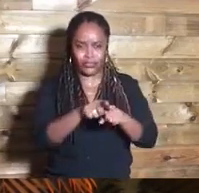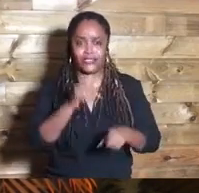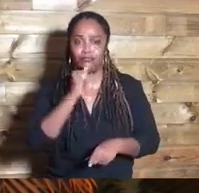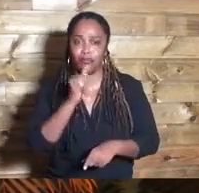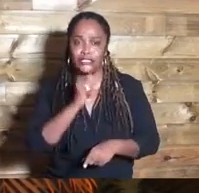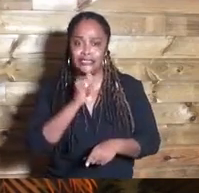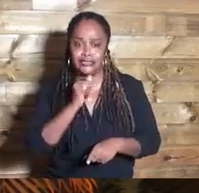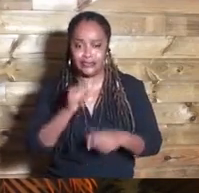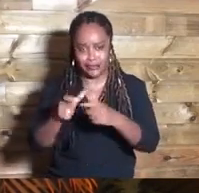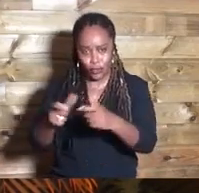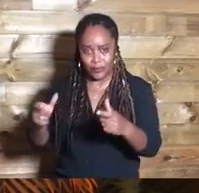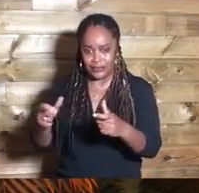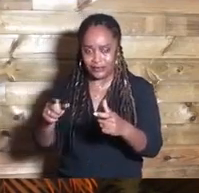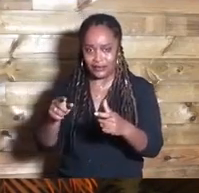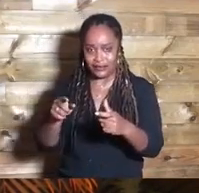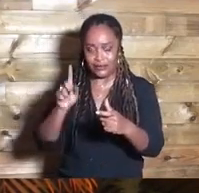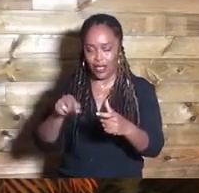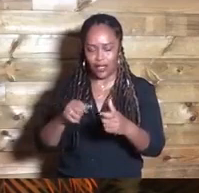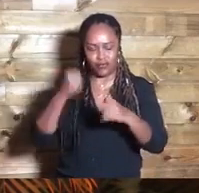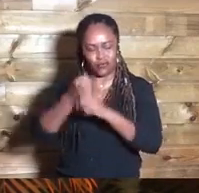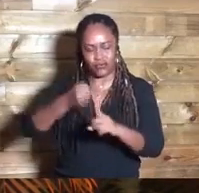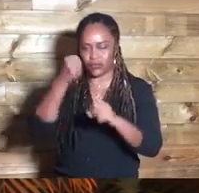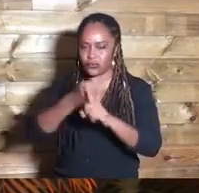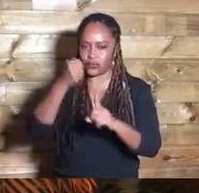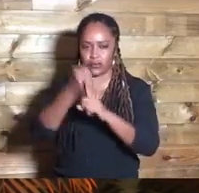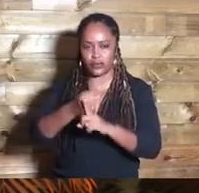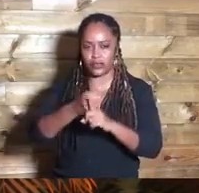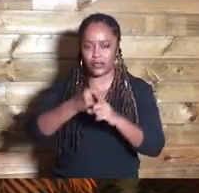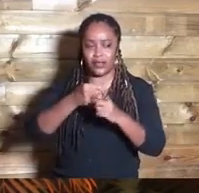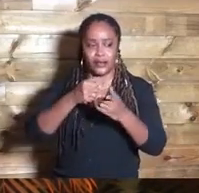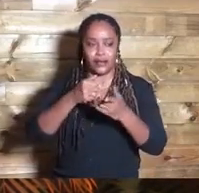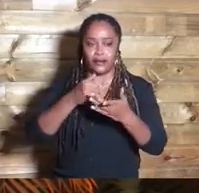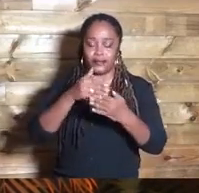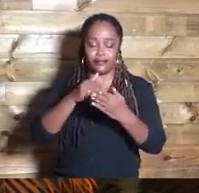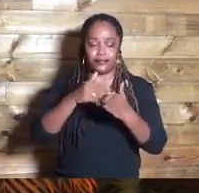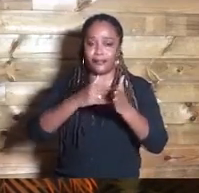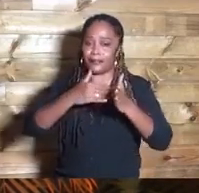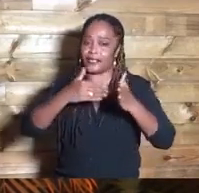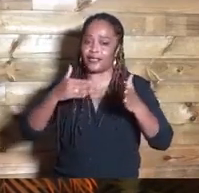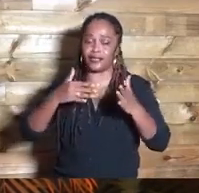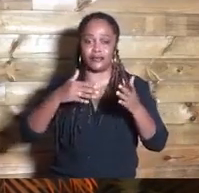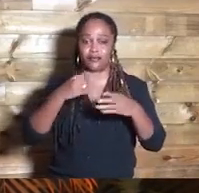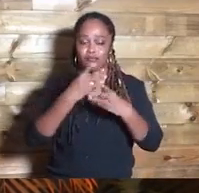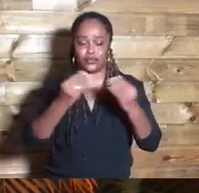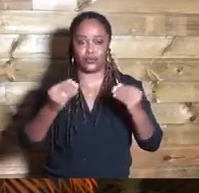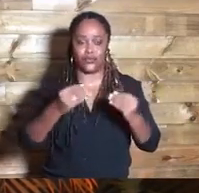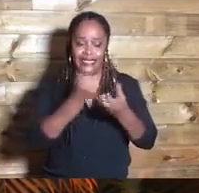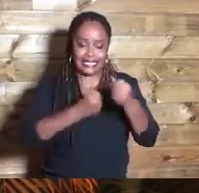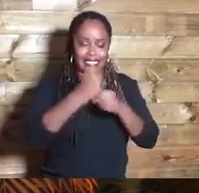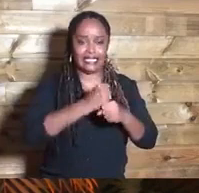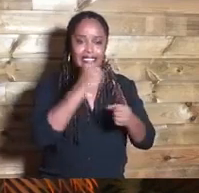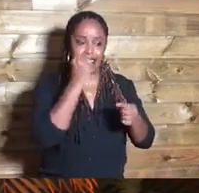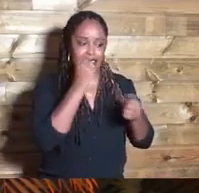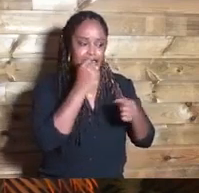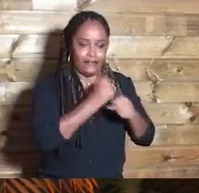des acharnés juste pour survivre. Nous sommes des milliers dans tous les secteurs à faire avancer ce pays en créant de l'emploi, de la richesse, de la